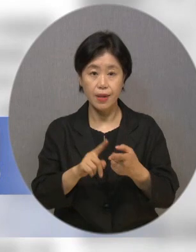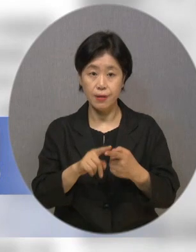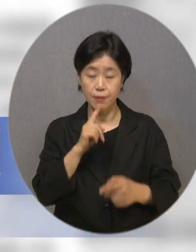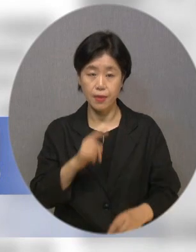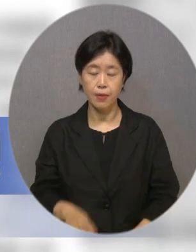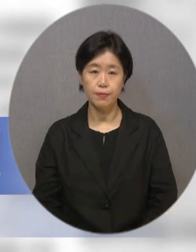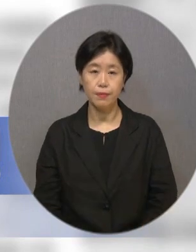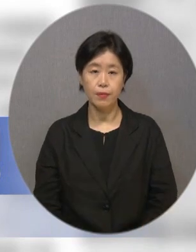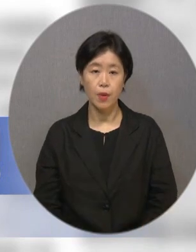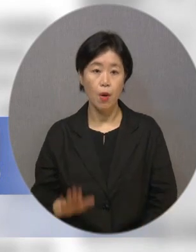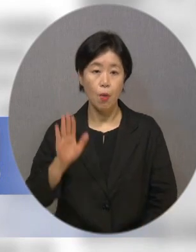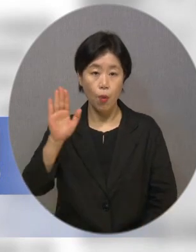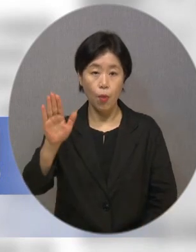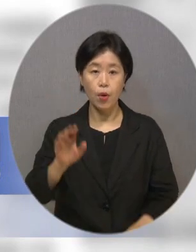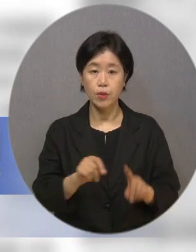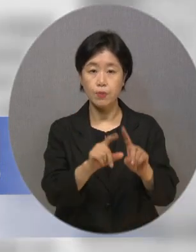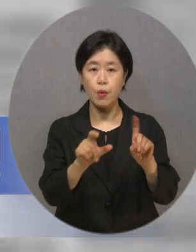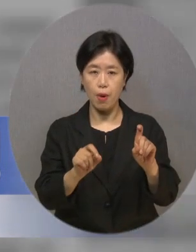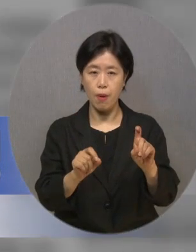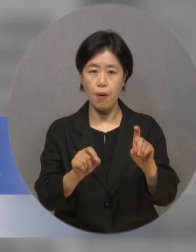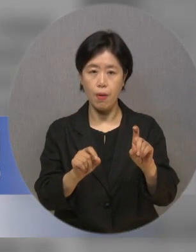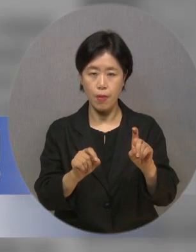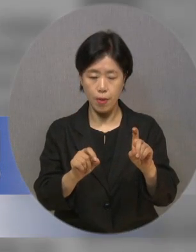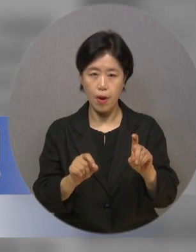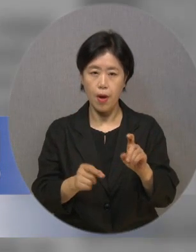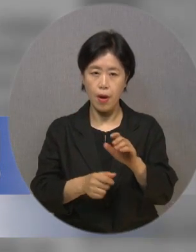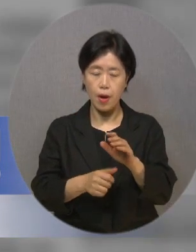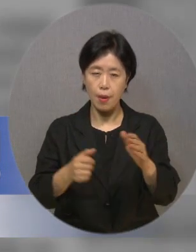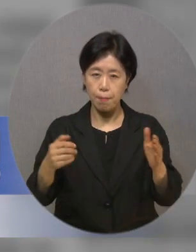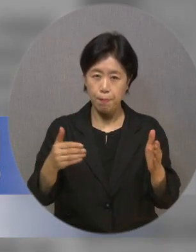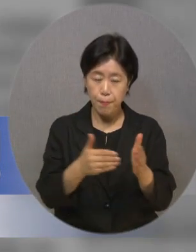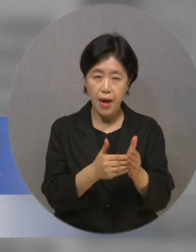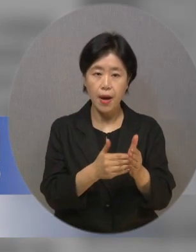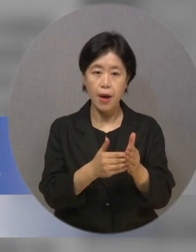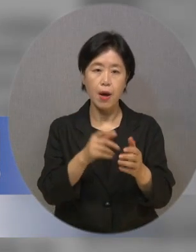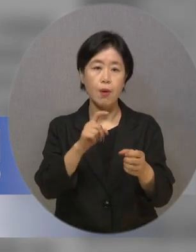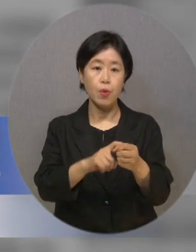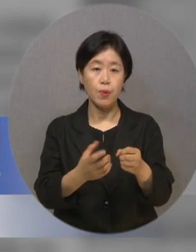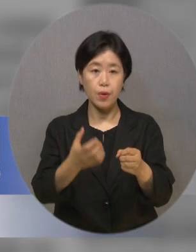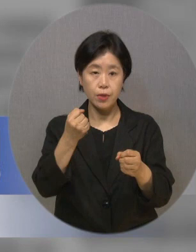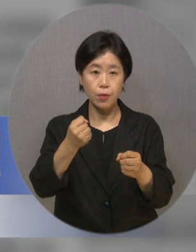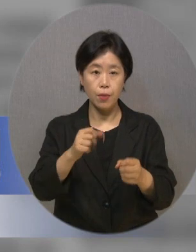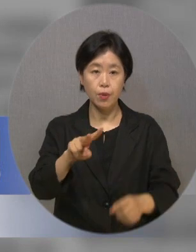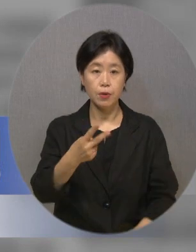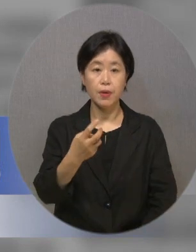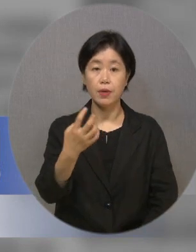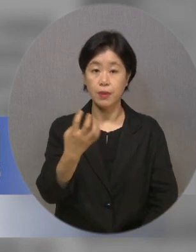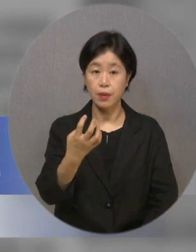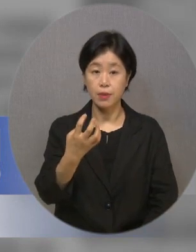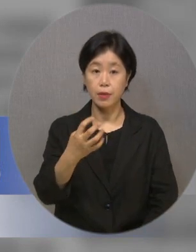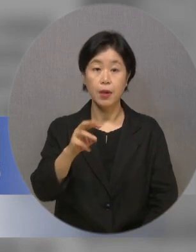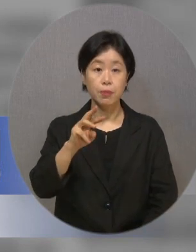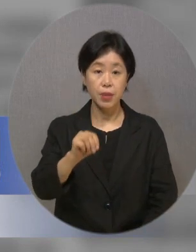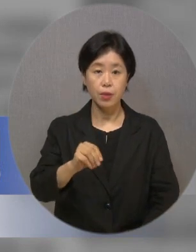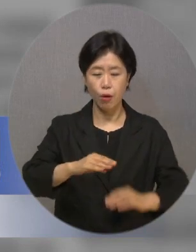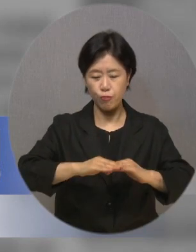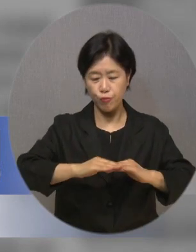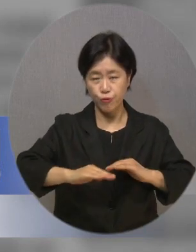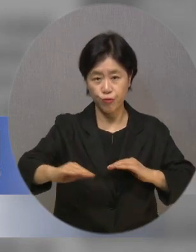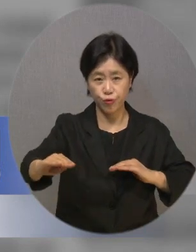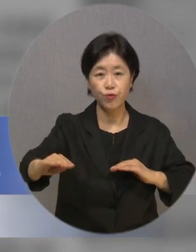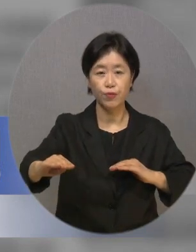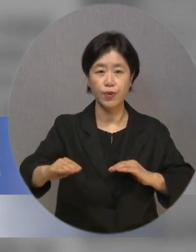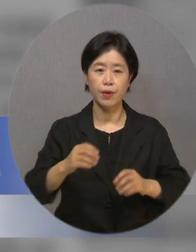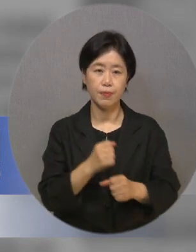11월 준공을 목표로 노후된 나무계단을 철거하고 약 240m 구간을 무장에 데크길로